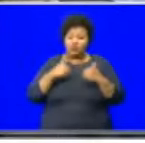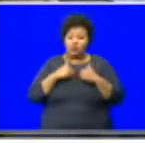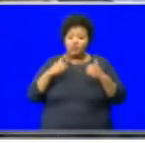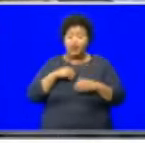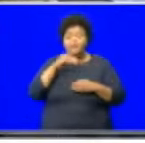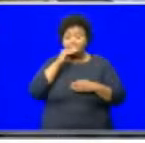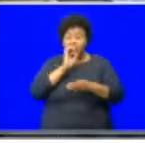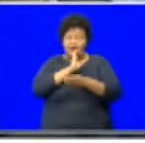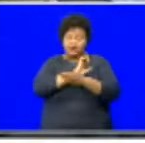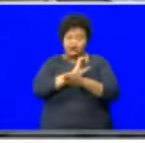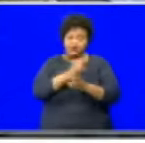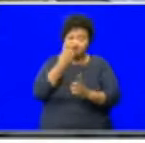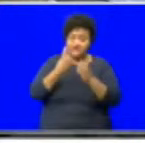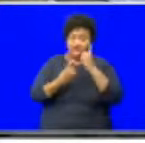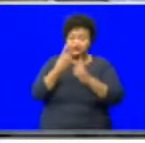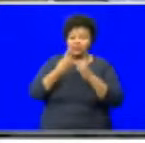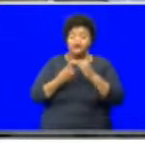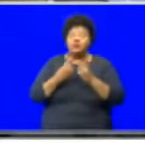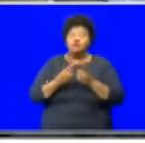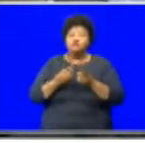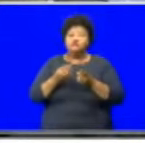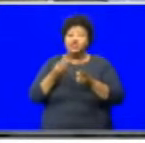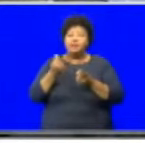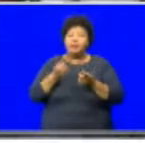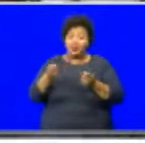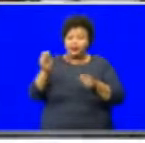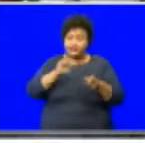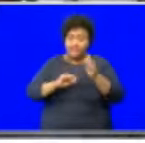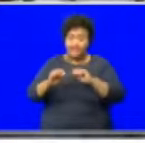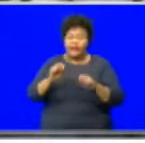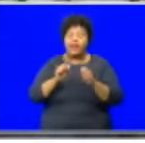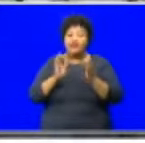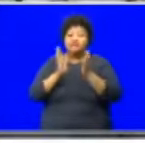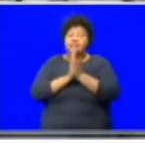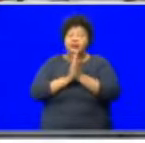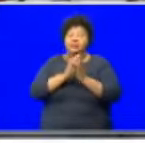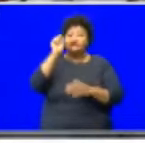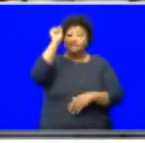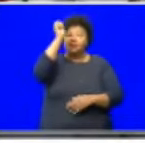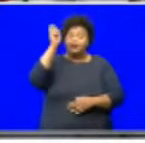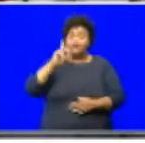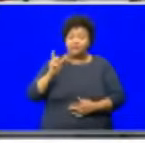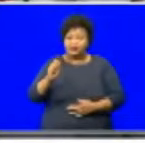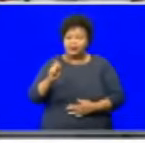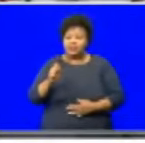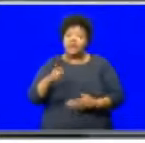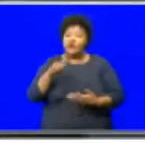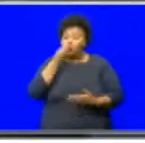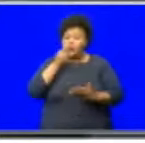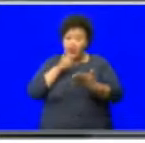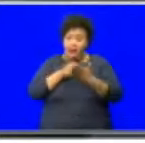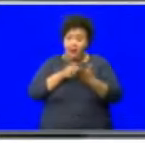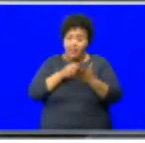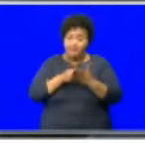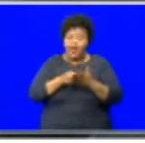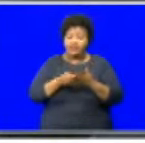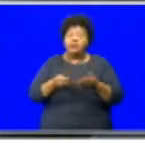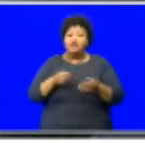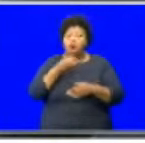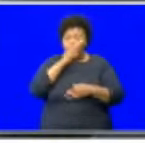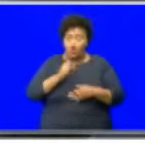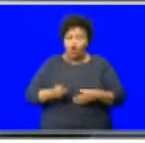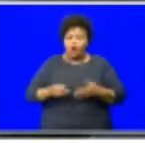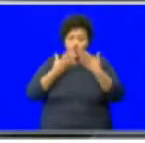Lelisondvo libone kukuhle kuthatha tinshumi lithengele abantu labadzala lokuya ethunjini ukuthi baphile badle nabatukulu baphunge egadi